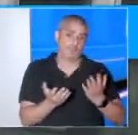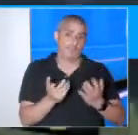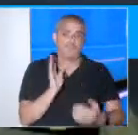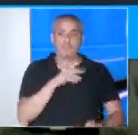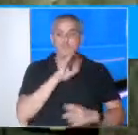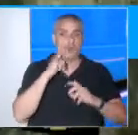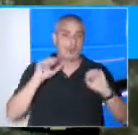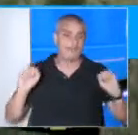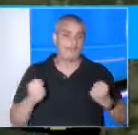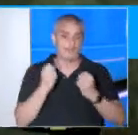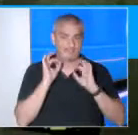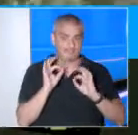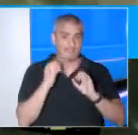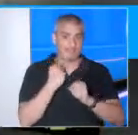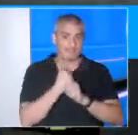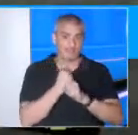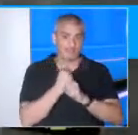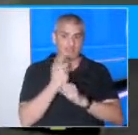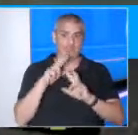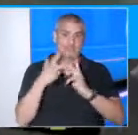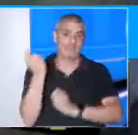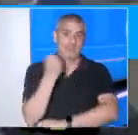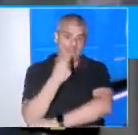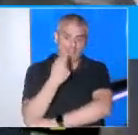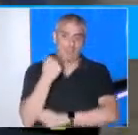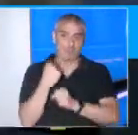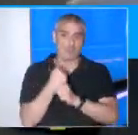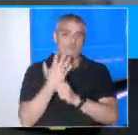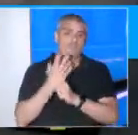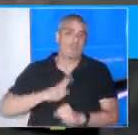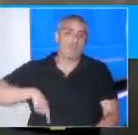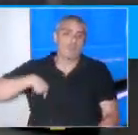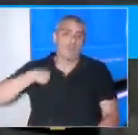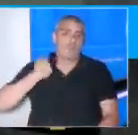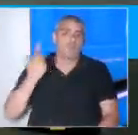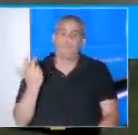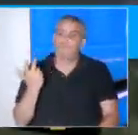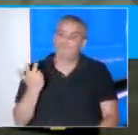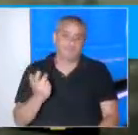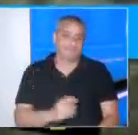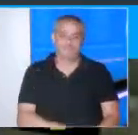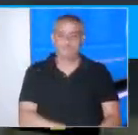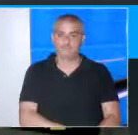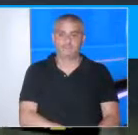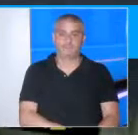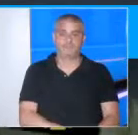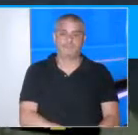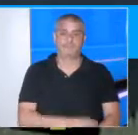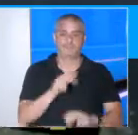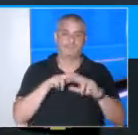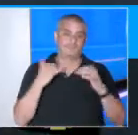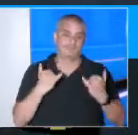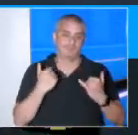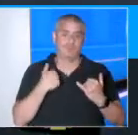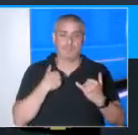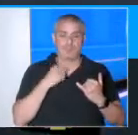למרות כל המאמצים שבאמת כאן צוותי הכיבוי פועלים שעות ארוכות, וזו כרגע תמונת המצב.